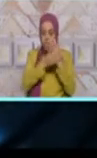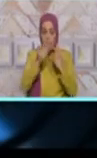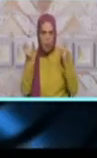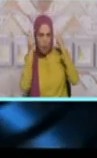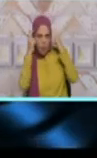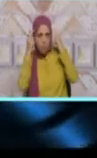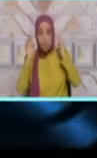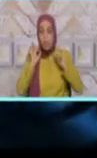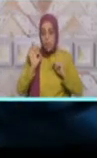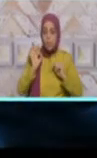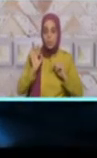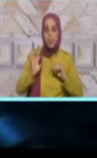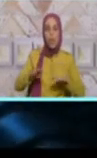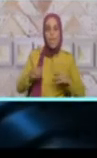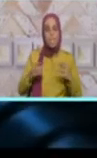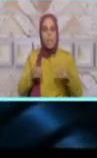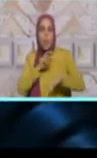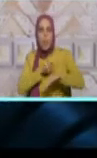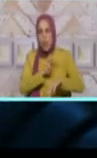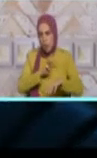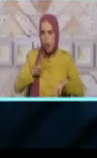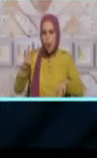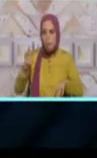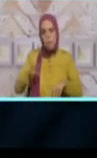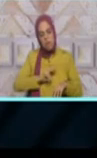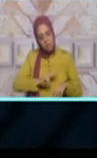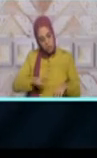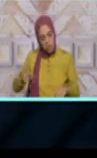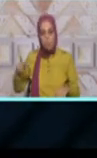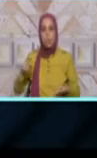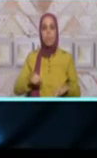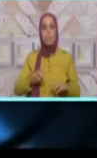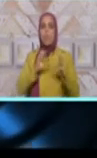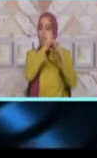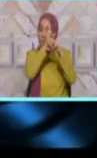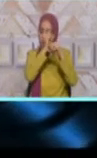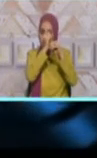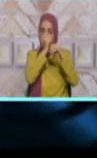الاصطناعي، في الالكترونيات، في التكنولوجيا